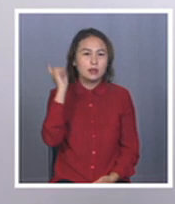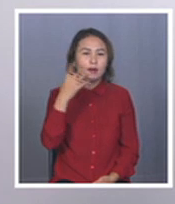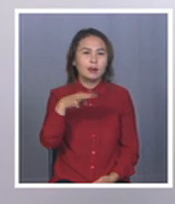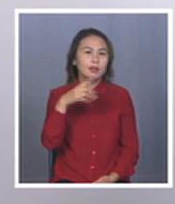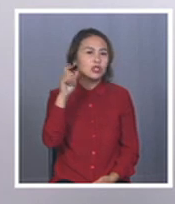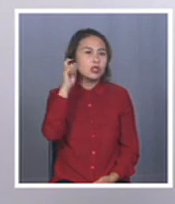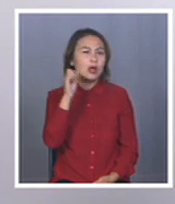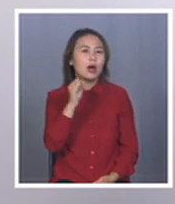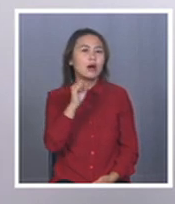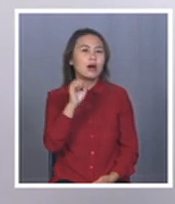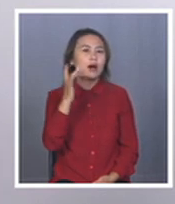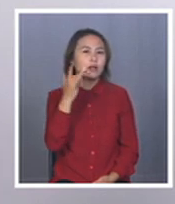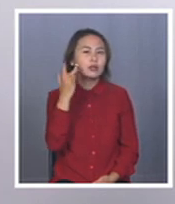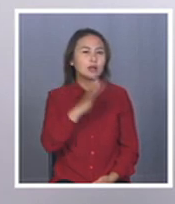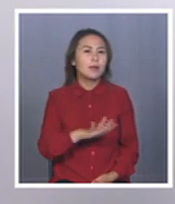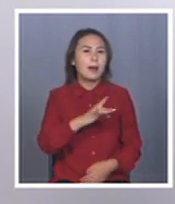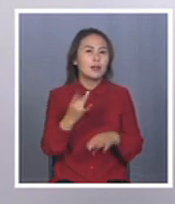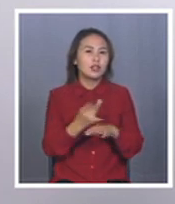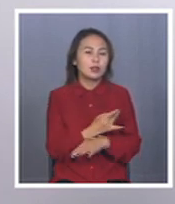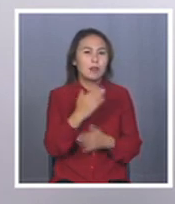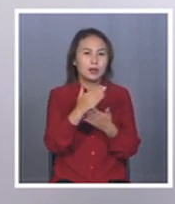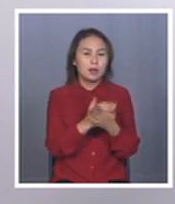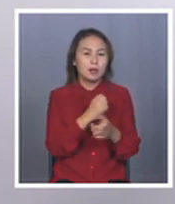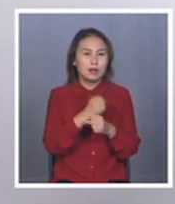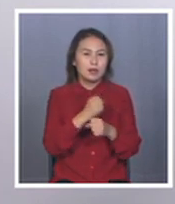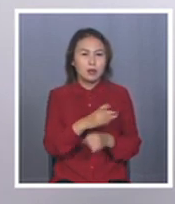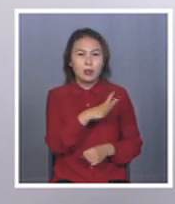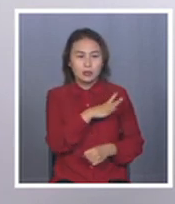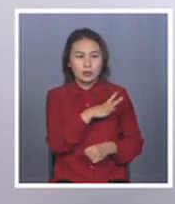ақшта ойынға арналған алғашқы бағдарламалар дайындала бастаған.